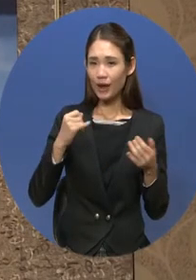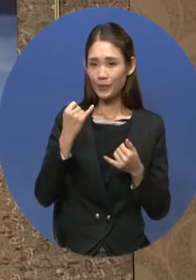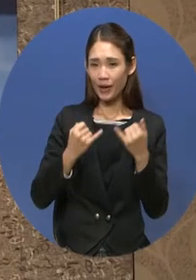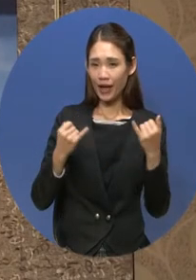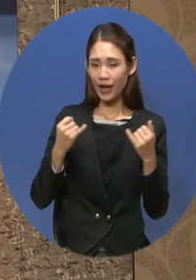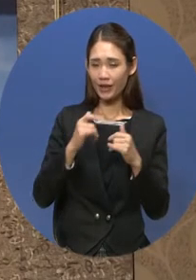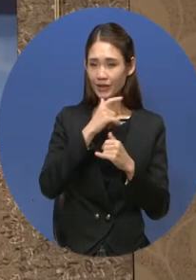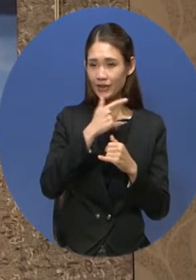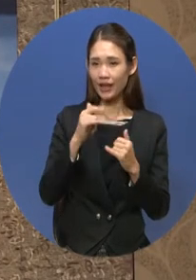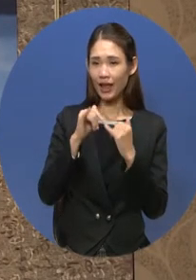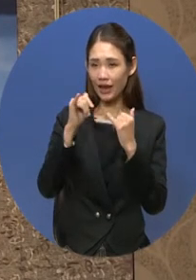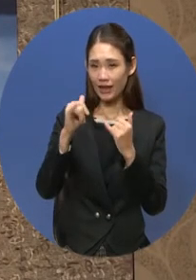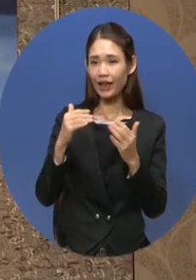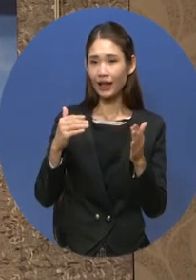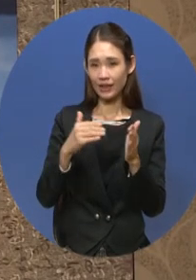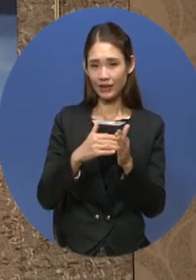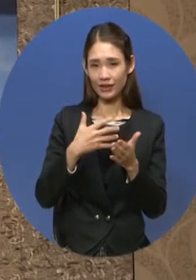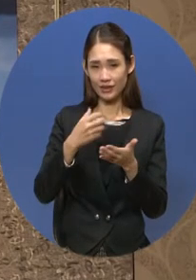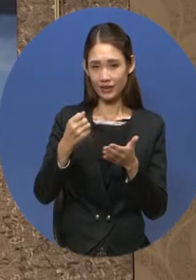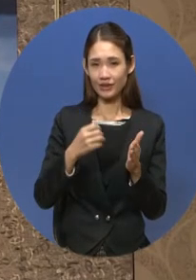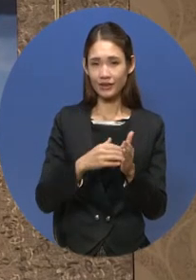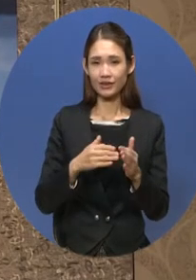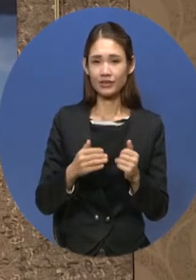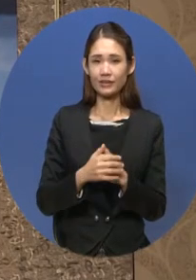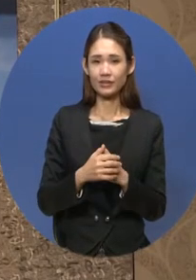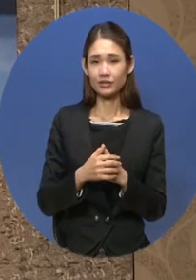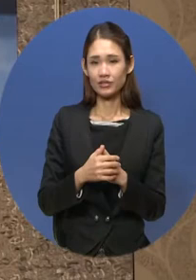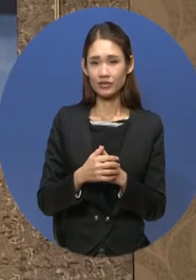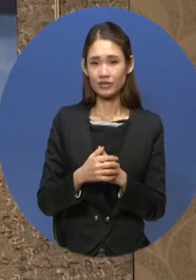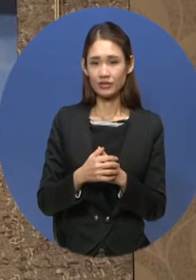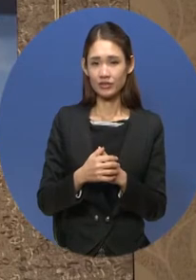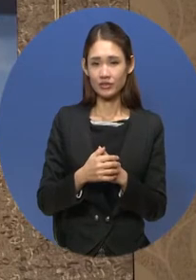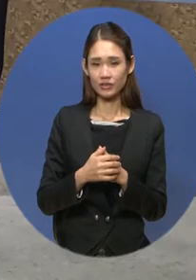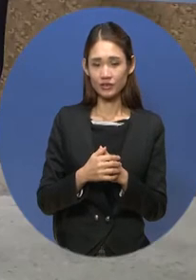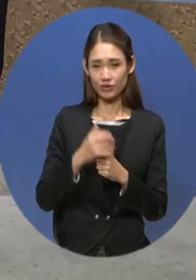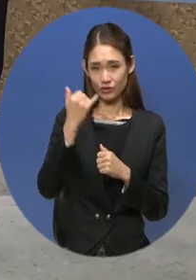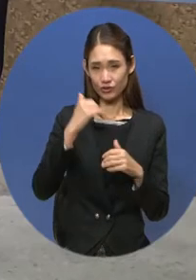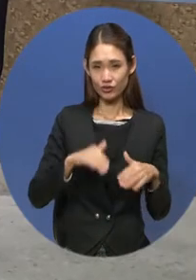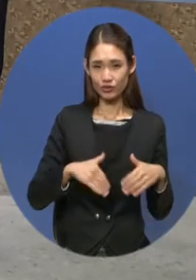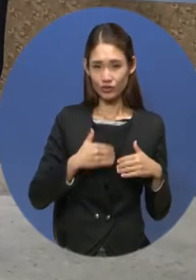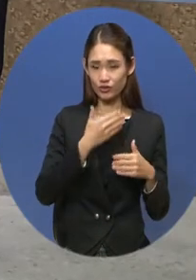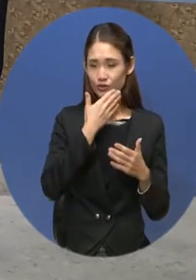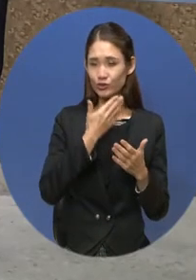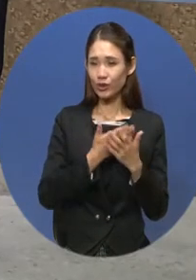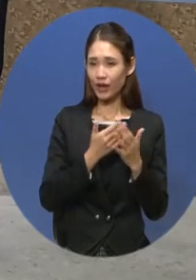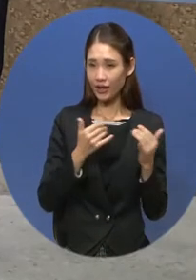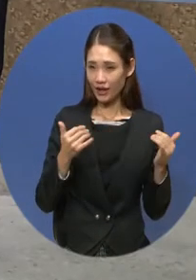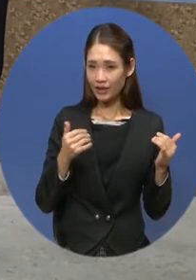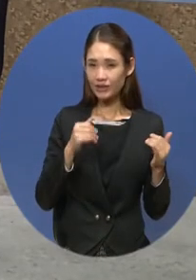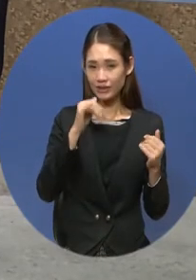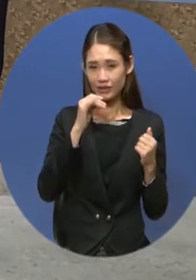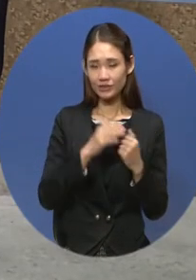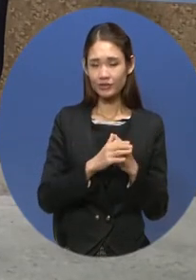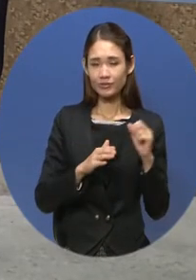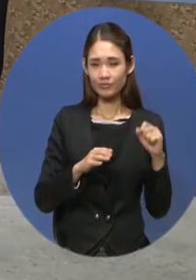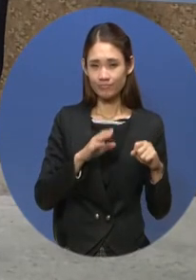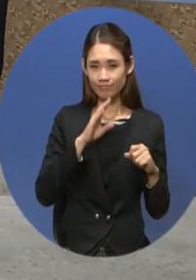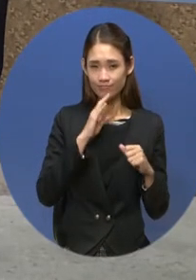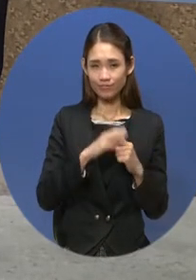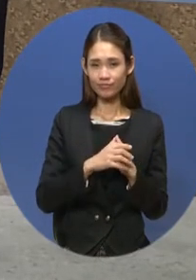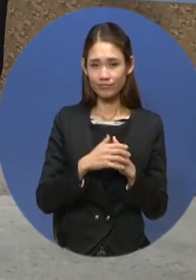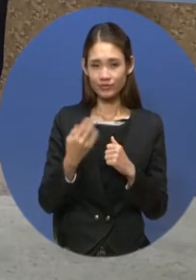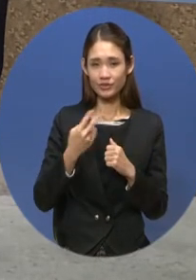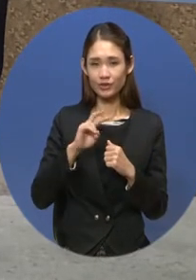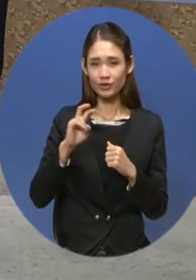대상을 탔습니다. 대통령상을. 네. 아, 네, 또 이 또 충남에 네. 그런 귀한 또 인재가 네. 있었군요.